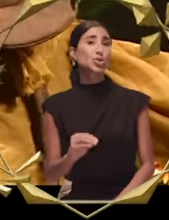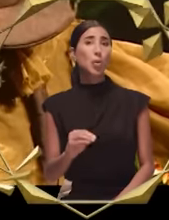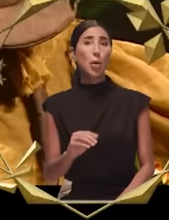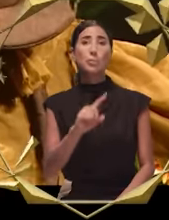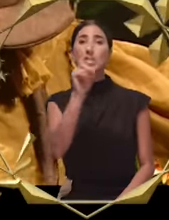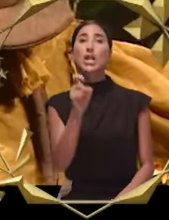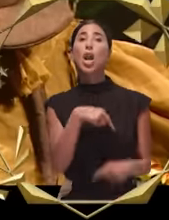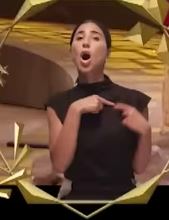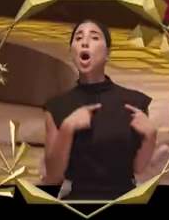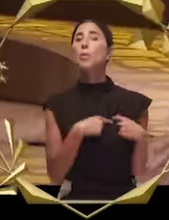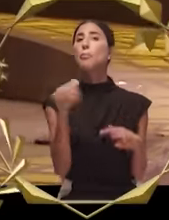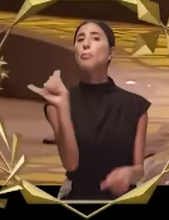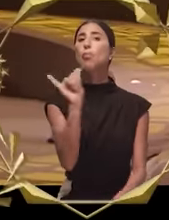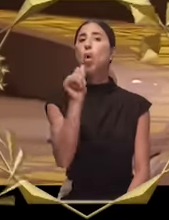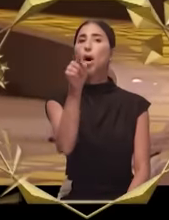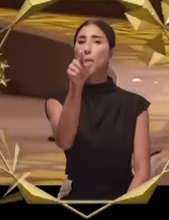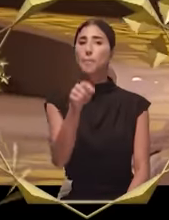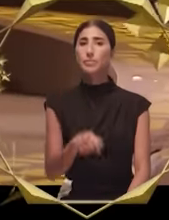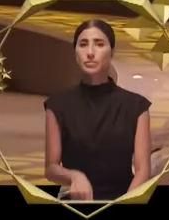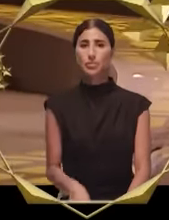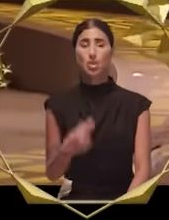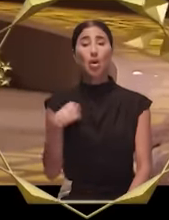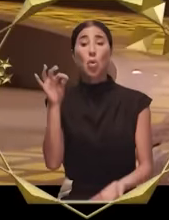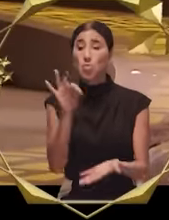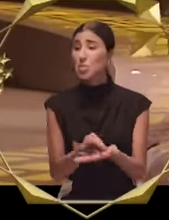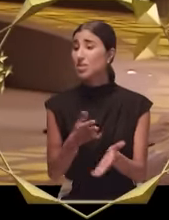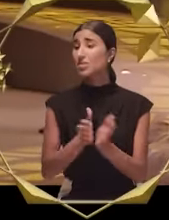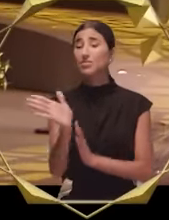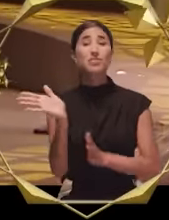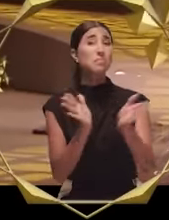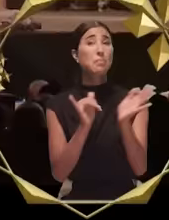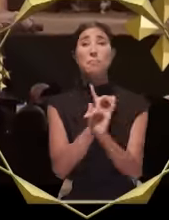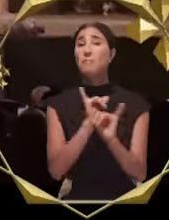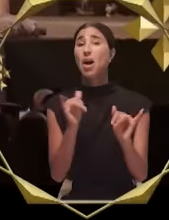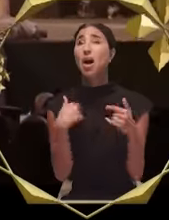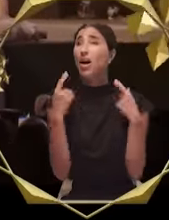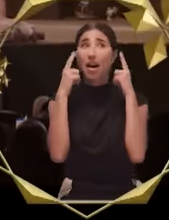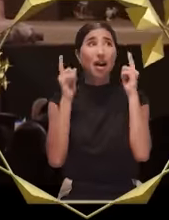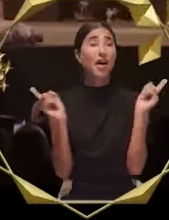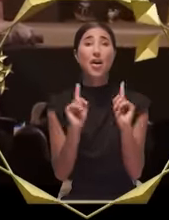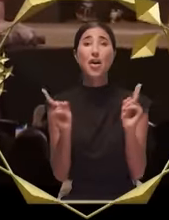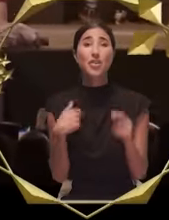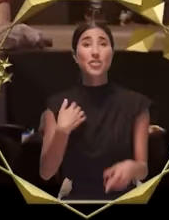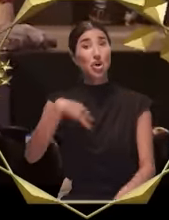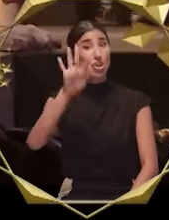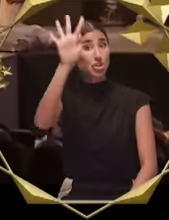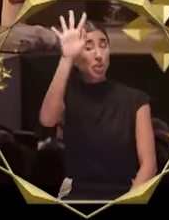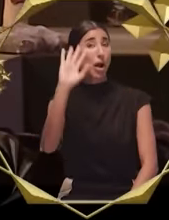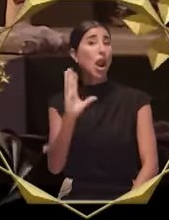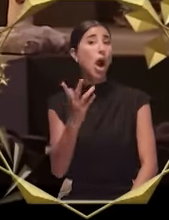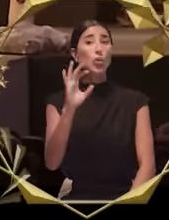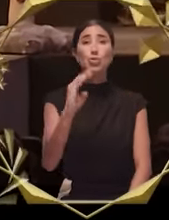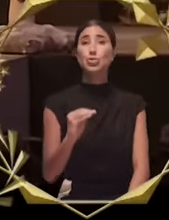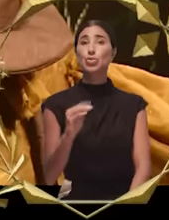تستفتى القلوب. قد وصلت لي مفترق، أسلك أيا من الطرق، الشمال أم الجنوب،